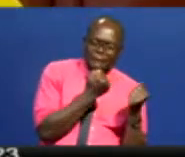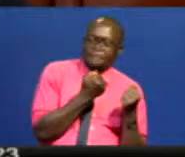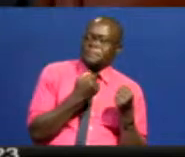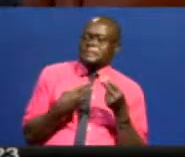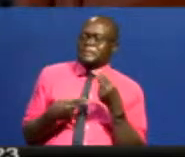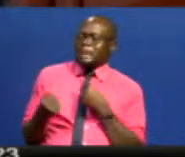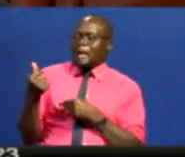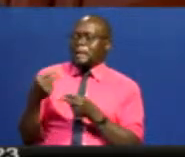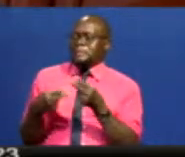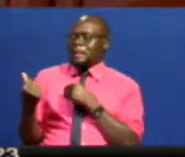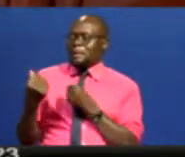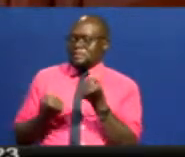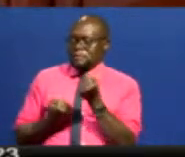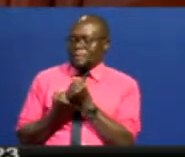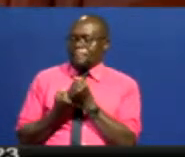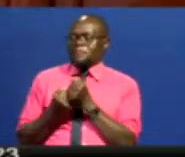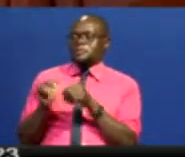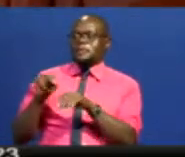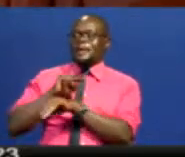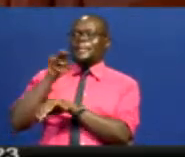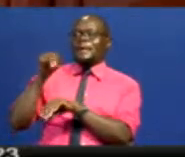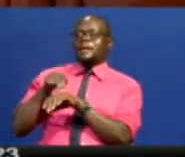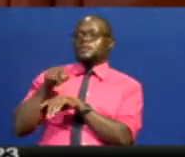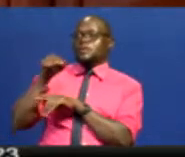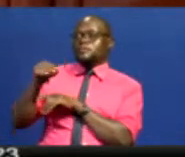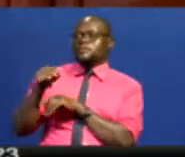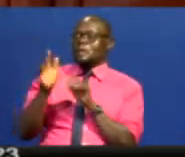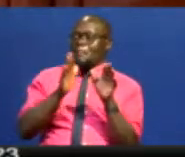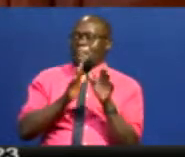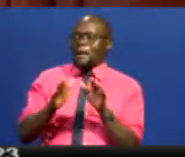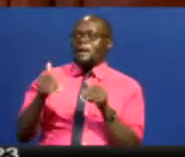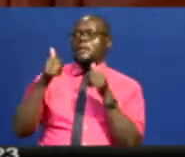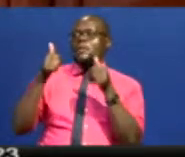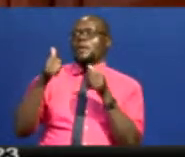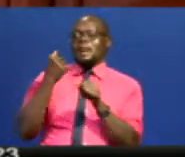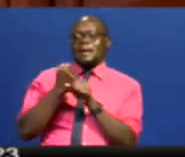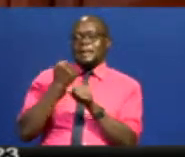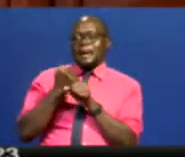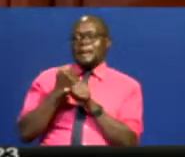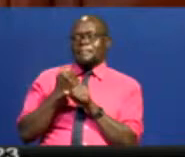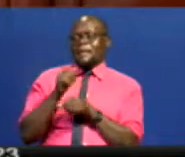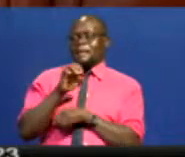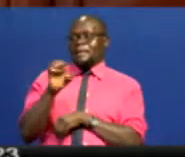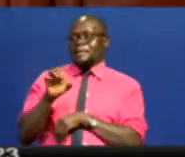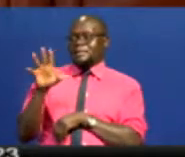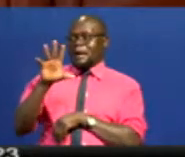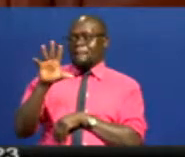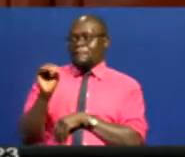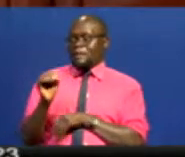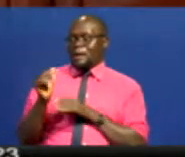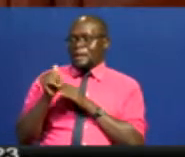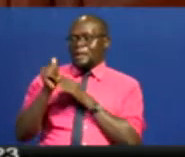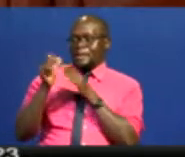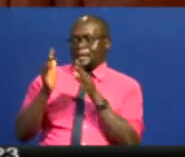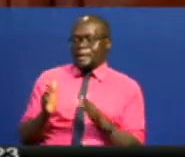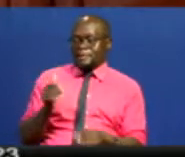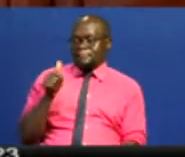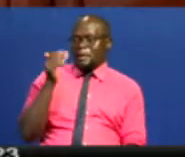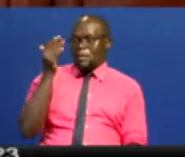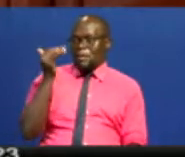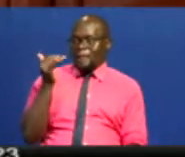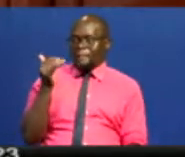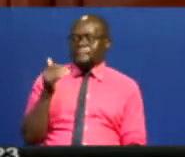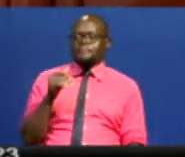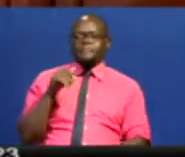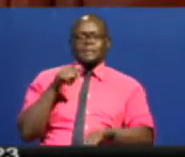yanalisha taifa, Mheshimiwa Spika. Hii ni juhudi nzuri ambayo imefanywa sana na viongozi wa Afrika Mashariki, Mheshimiwa Spika, kwa sababu kuna